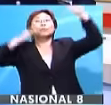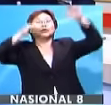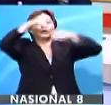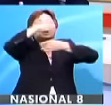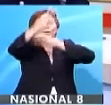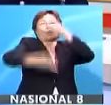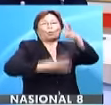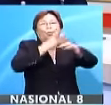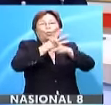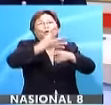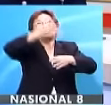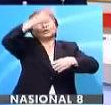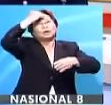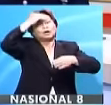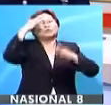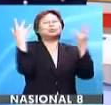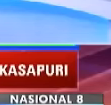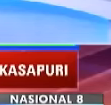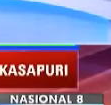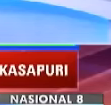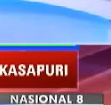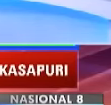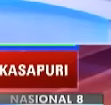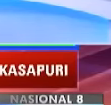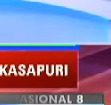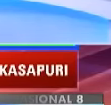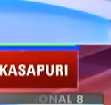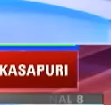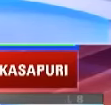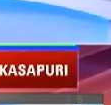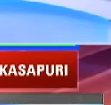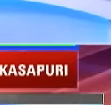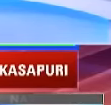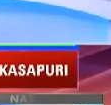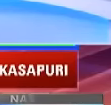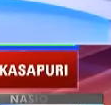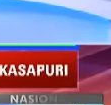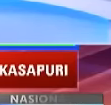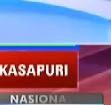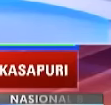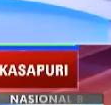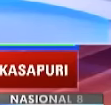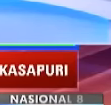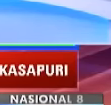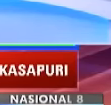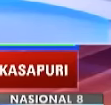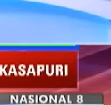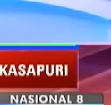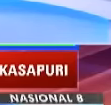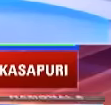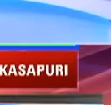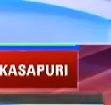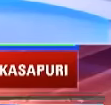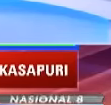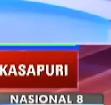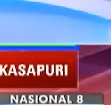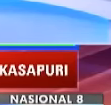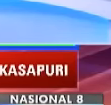dunia. Dan untuk perkembangan acara Citrawarna 2015 di Dataran Merdeka, kita melintas langsung bersama wartawan Zaira Sri Zakaria.